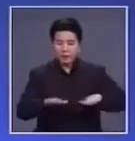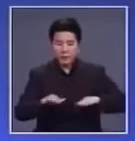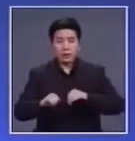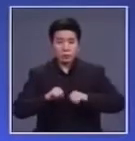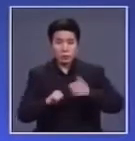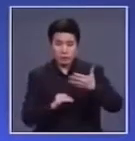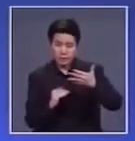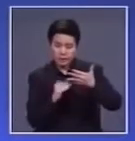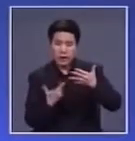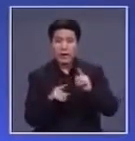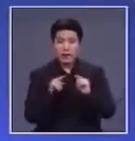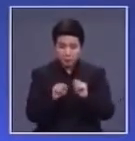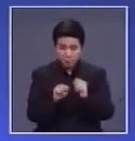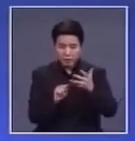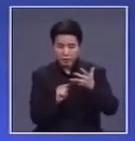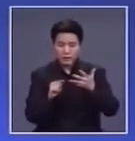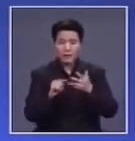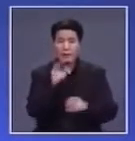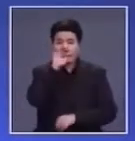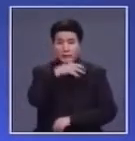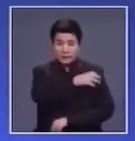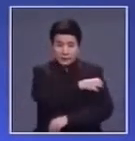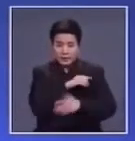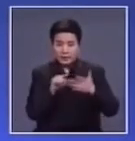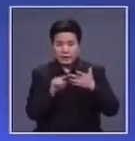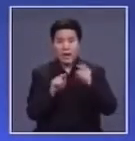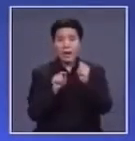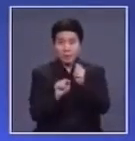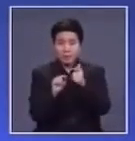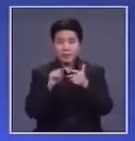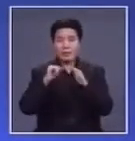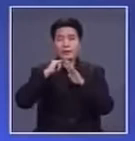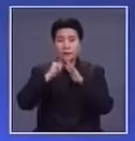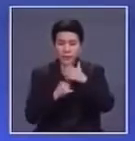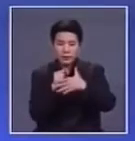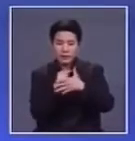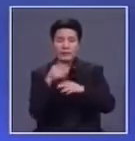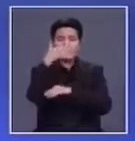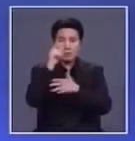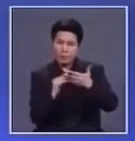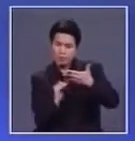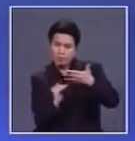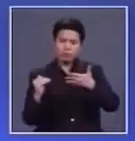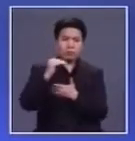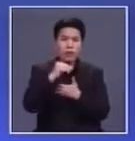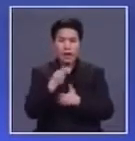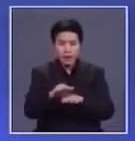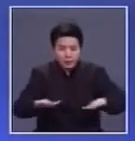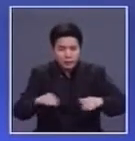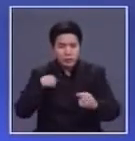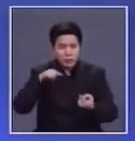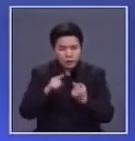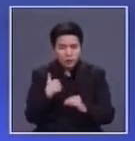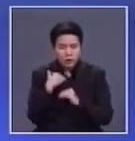ระดับตำบลเทศบาลอำเภอจังหวัดถึงระดับชาติเพื่อเปิดโอกาสให้เด็กและเยาวชนได้มีส่วนร่วมในการก